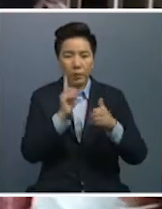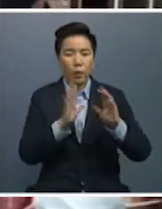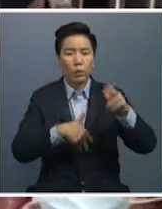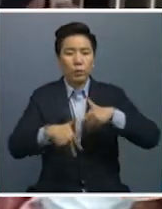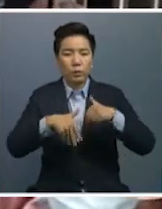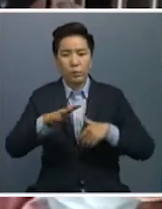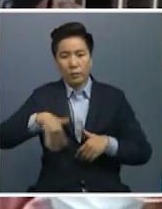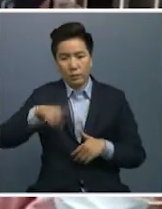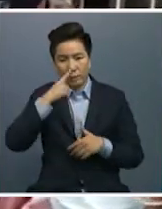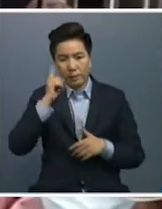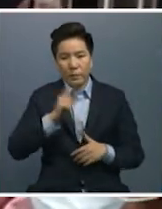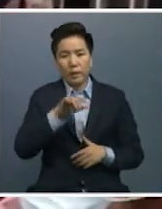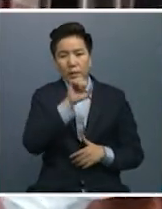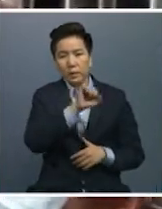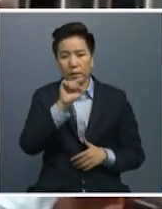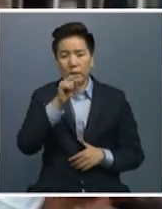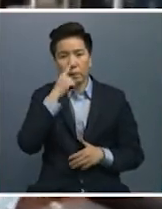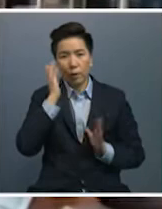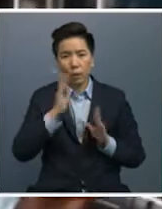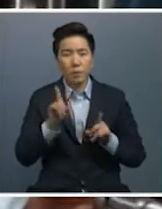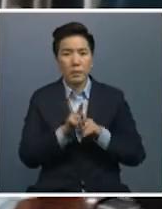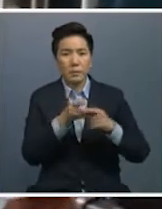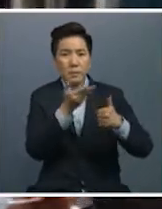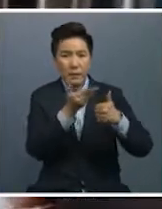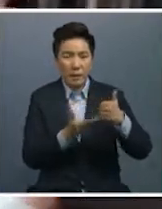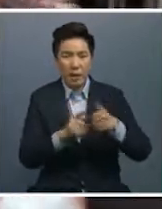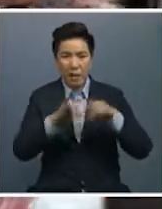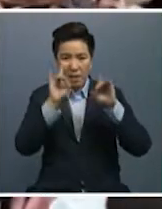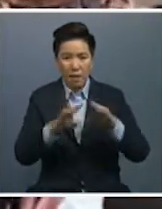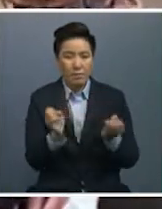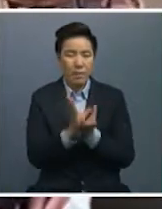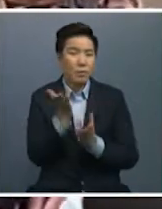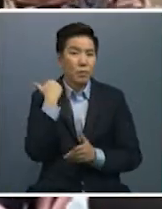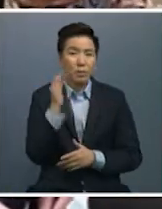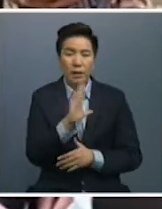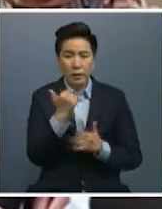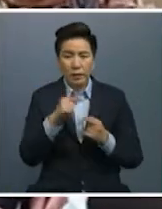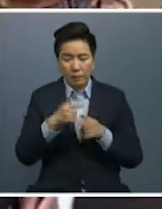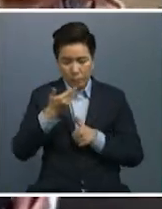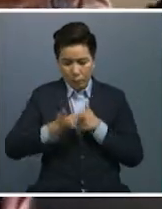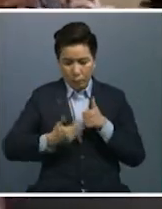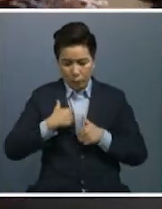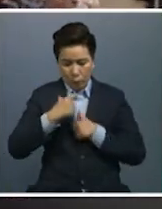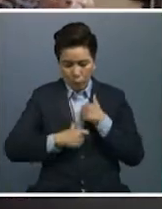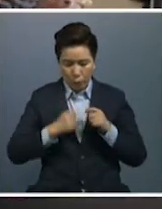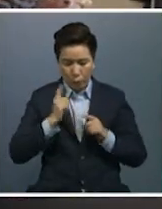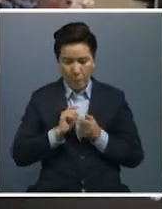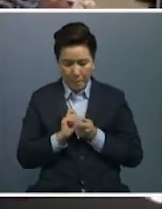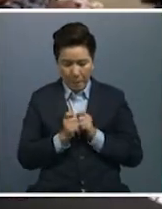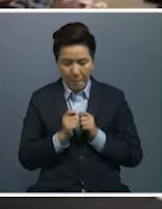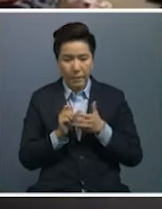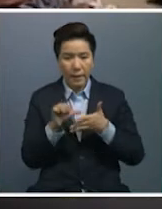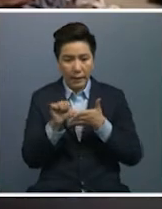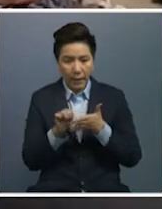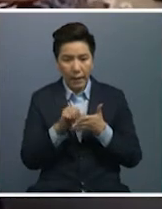สาธารณะอีกครั้งเป็นส.ส.ไม่ใช่เป็นบุคคลที่มีพฤติกรรมใช้ความรุนแรงในอดีตเหมือนกันบางตัวและเป็นการต่างๆควรปรับปรุง